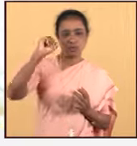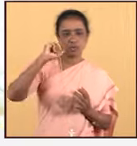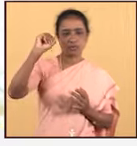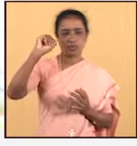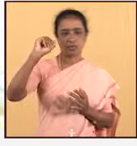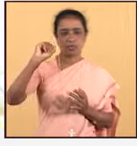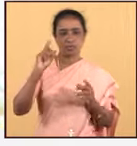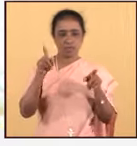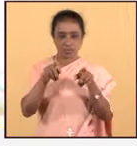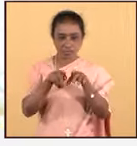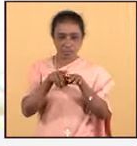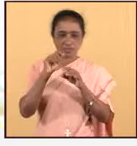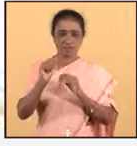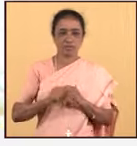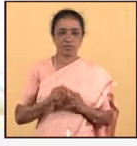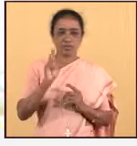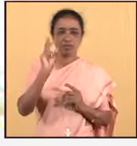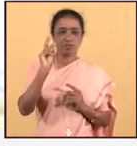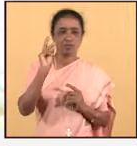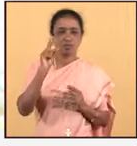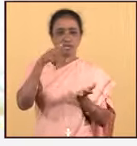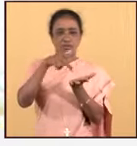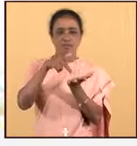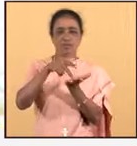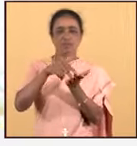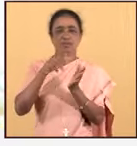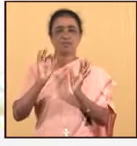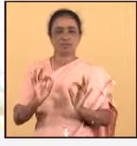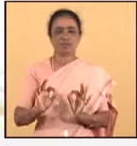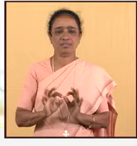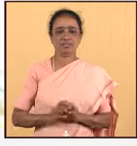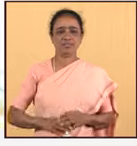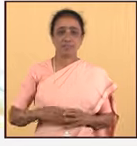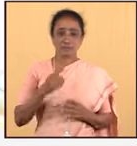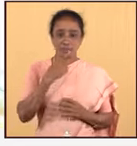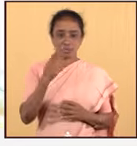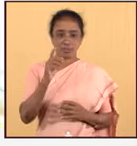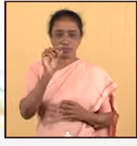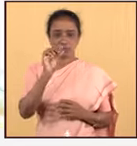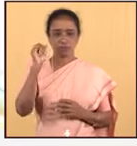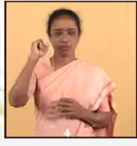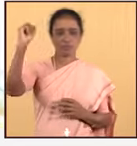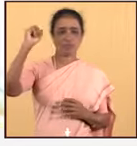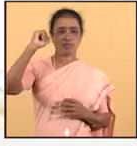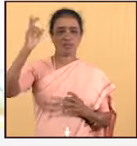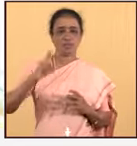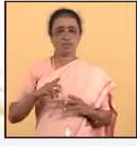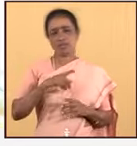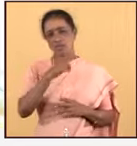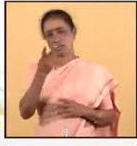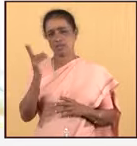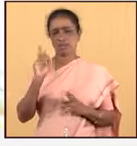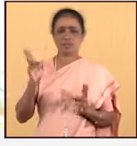ஒன்று சுதந்திர கோட்பாடு, ரெண்டாவது சமத்துவ கோட்பாடு, மூணாவது நடுநிலை கோட்பாடு. அப்போ சுதந்திரமாக கோட்பாடு என்றால்